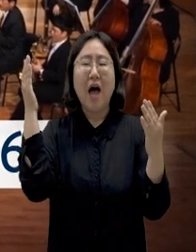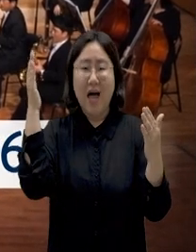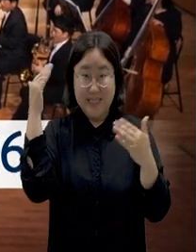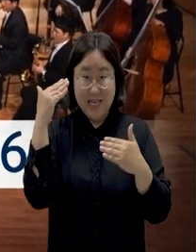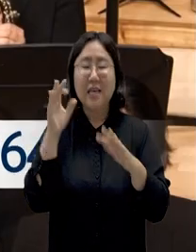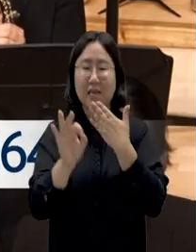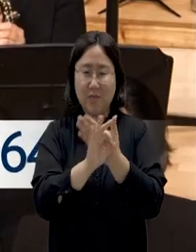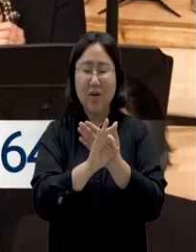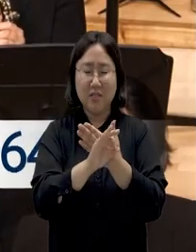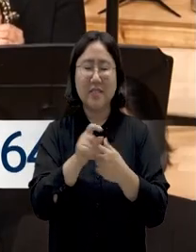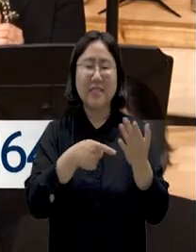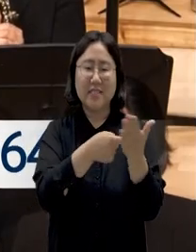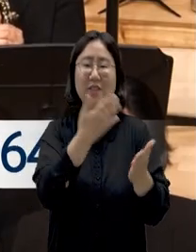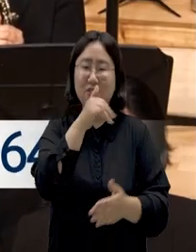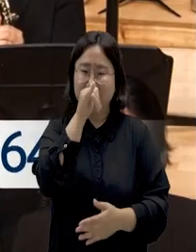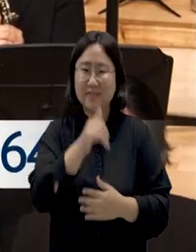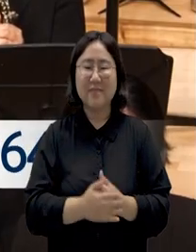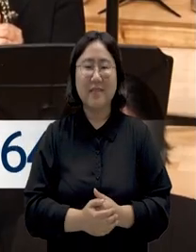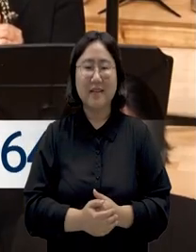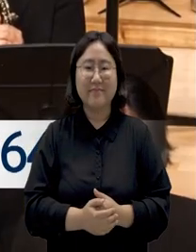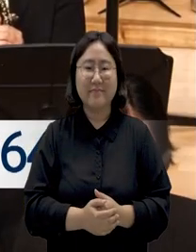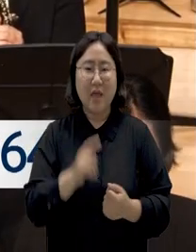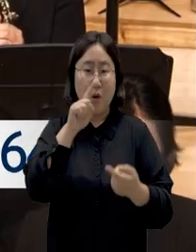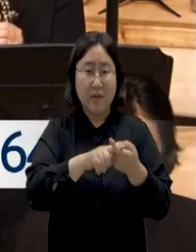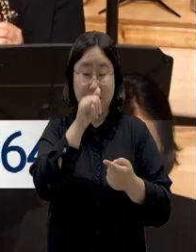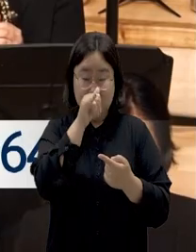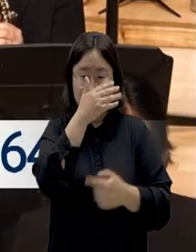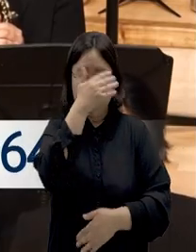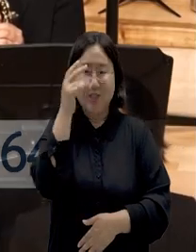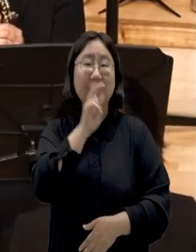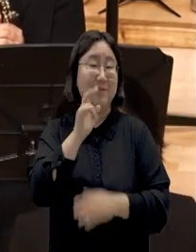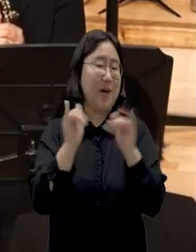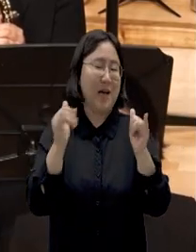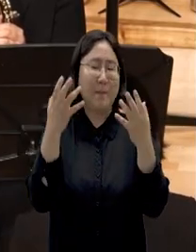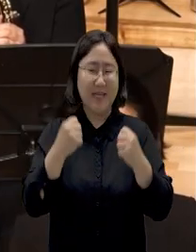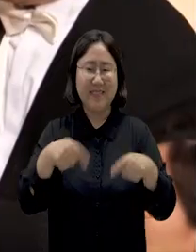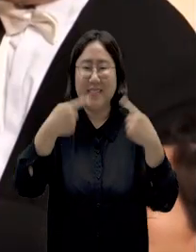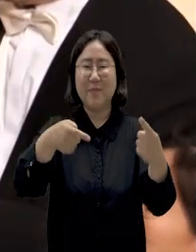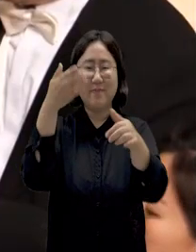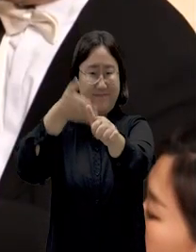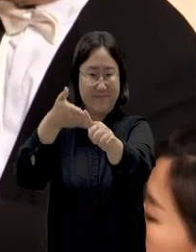중인 학생은 누구나 지원할 수 있습니다. 관심 있는 청년 음악가 여러분의